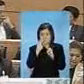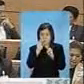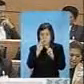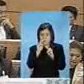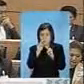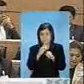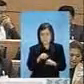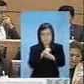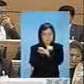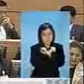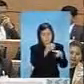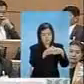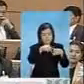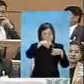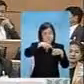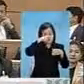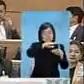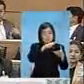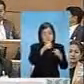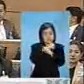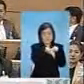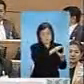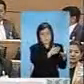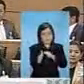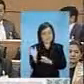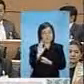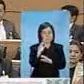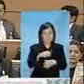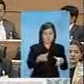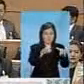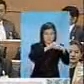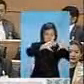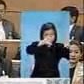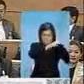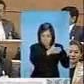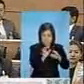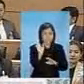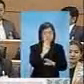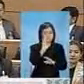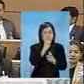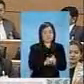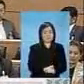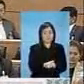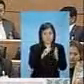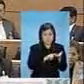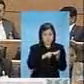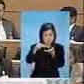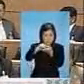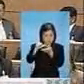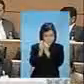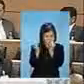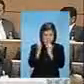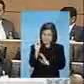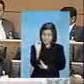องกันไม่ให้พรรคเพื่อไทยถูกยุบจะป้องกันไม่ให้รัฐบาลถูกล้มจากการยื่นในมาตรานี้ไม่ใช่ฮะ